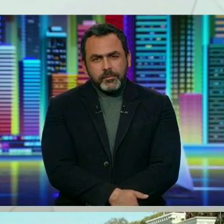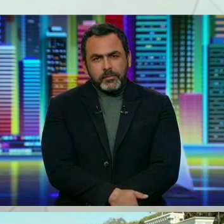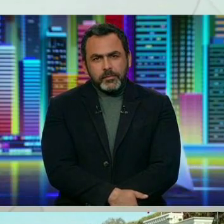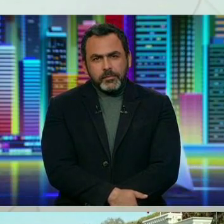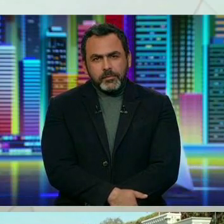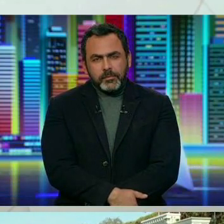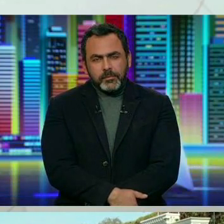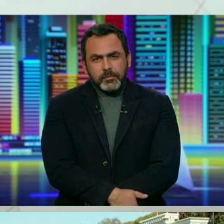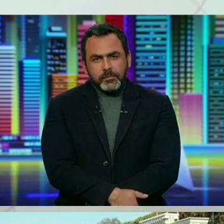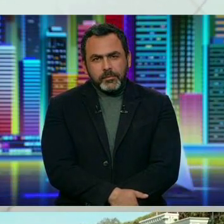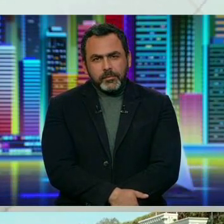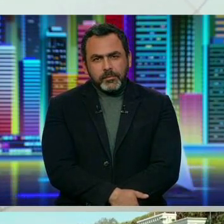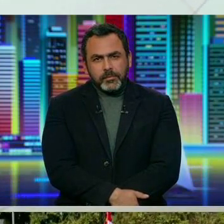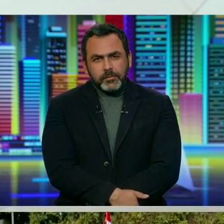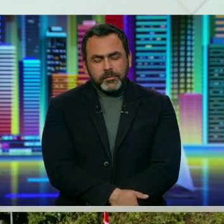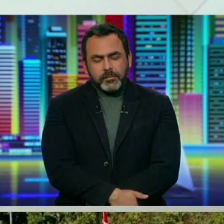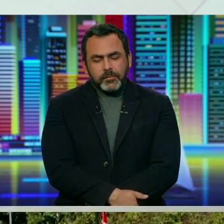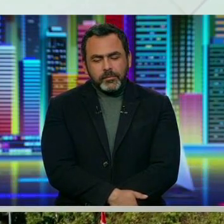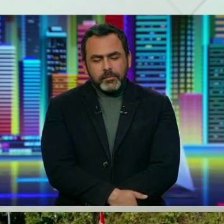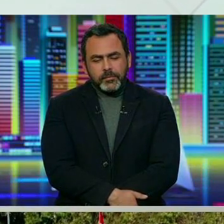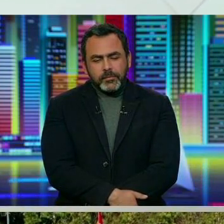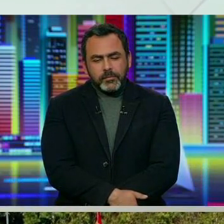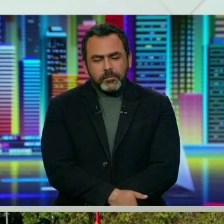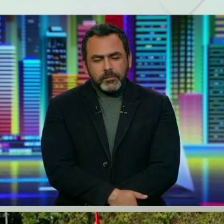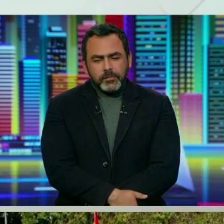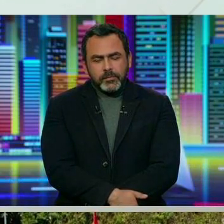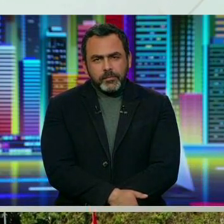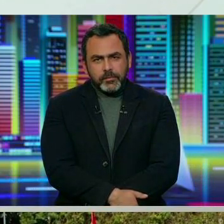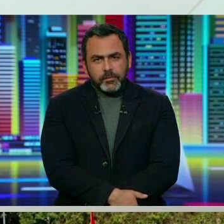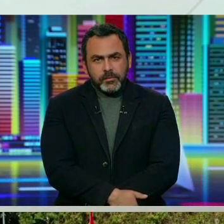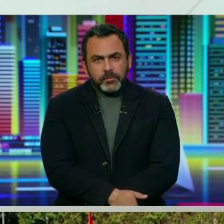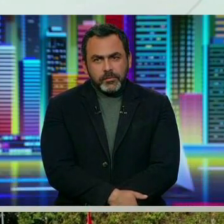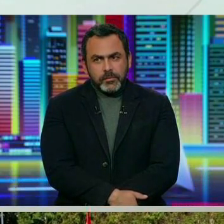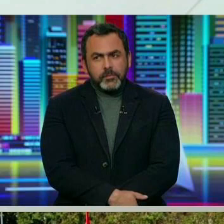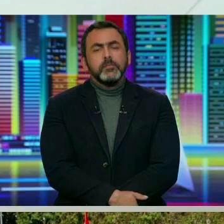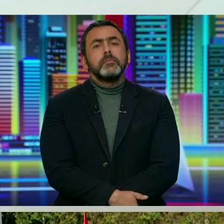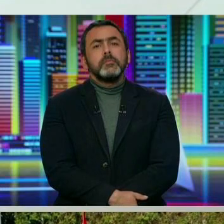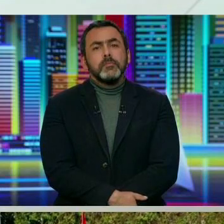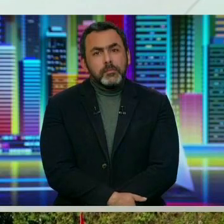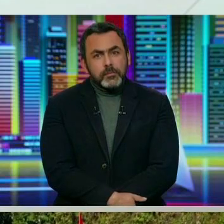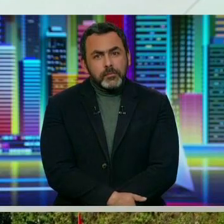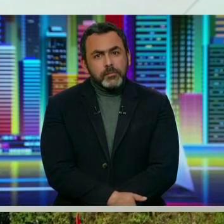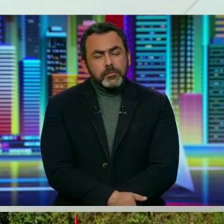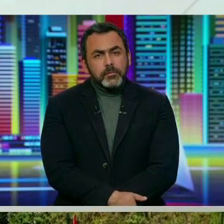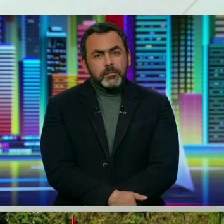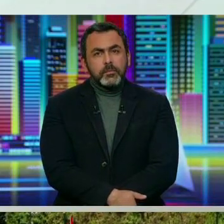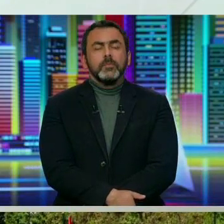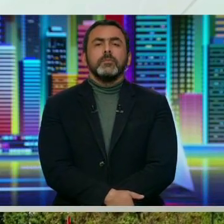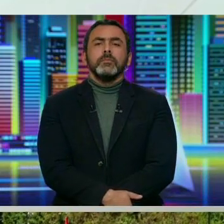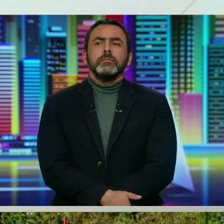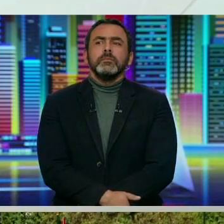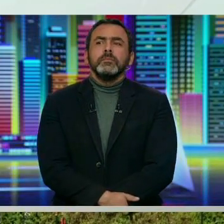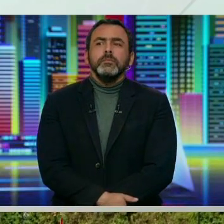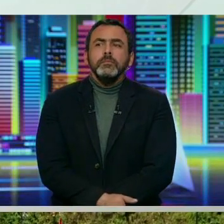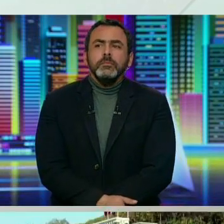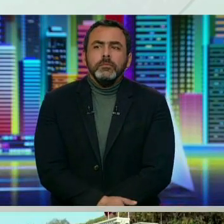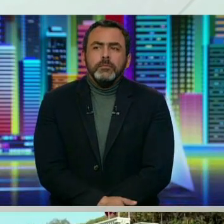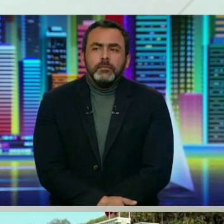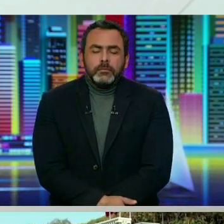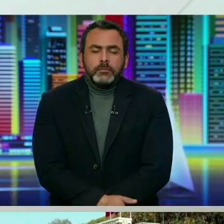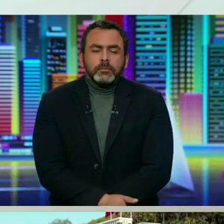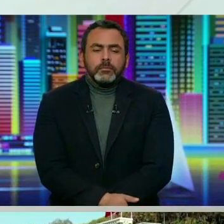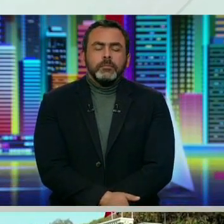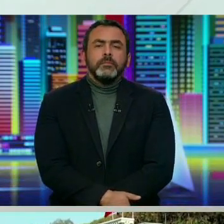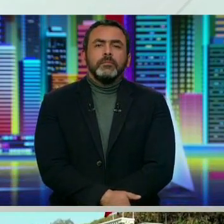التمسك بموقفها فضلا عن ضغوط إقليمية ودولية باتت واضحة، أو نقول لا أقول ضغوط